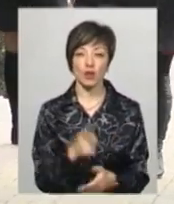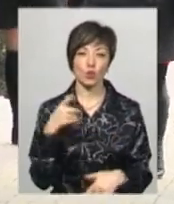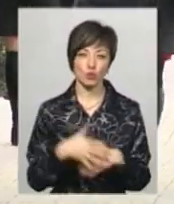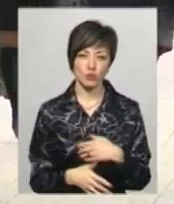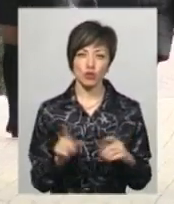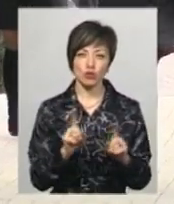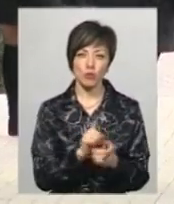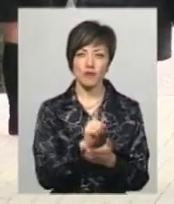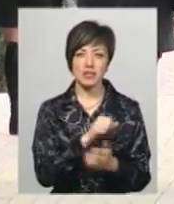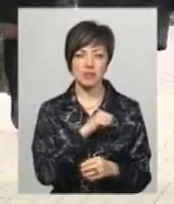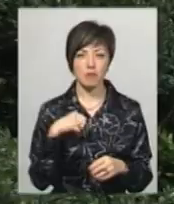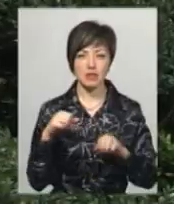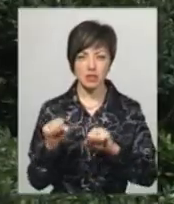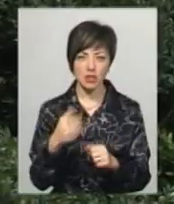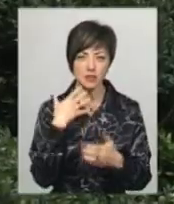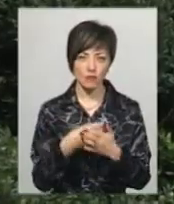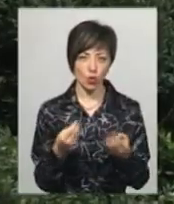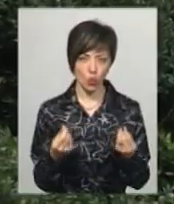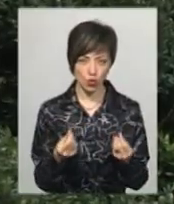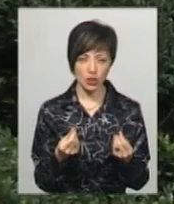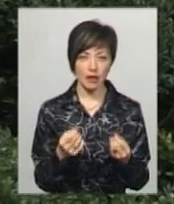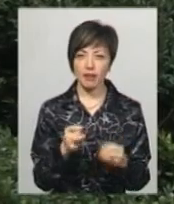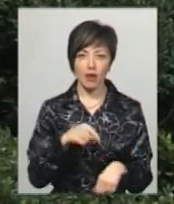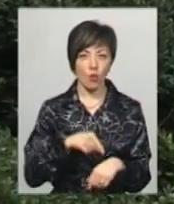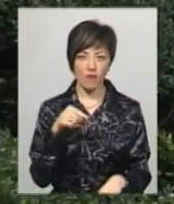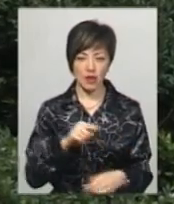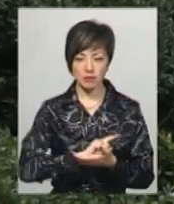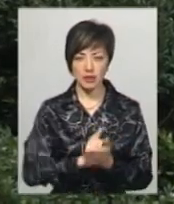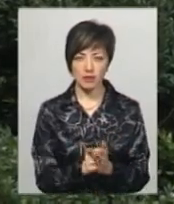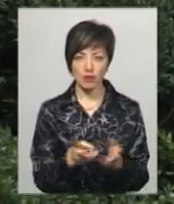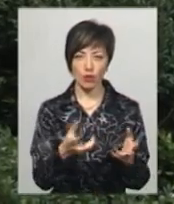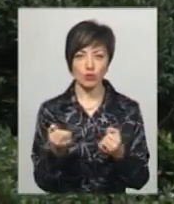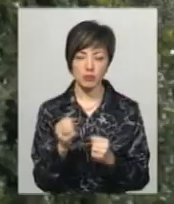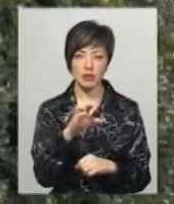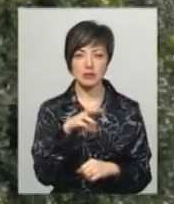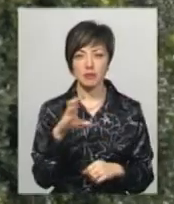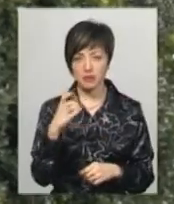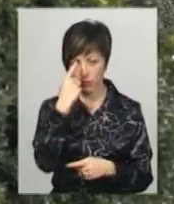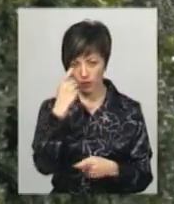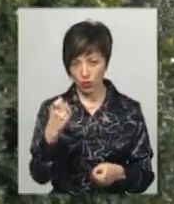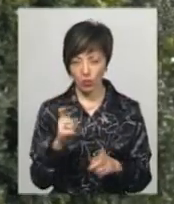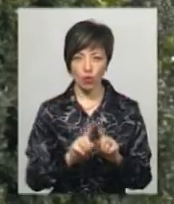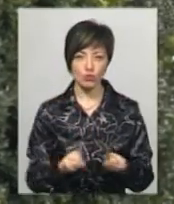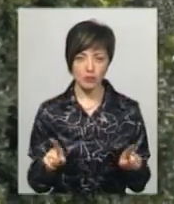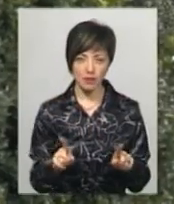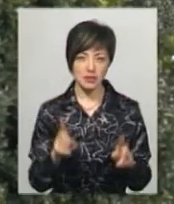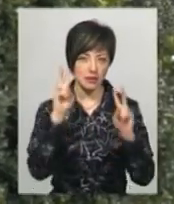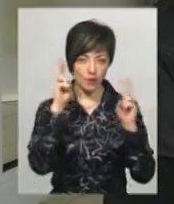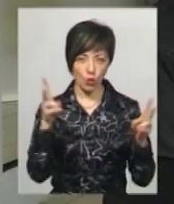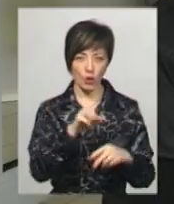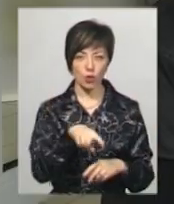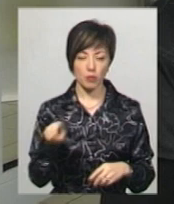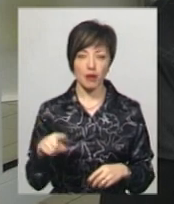розуміти, що повинна сама захищати свої кошти і не реагувати миттєво на отримані смс-повідомлення, особливо з невідомих